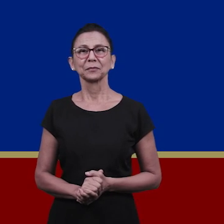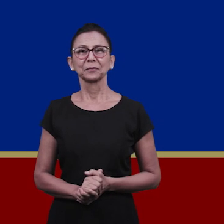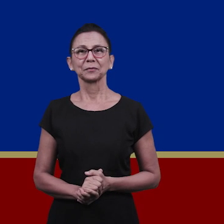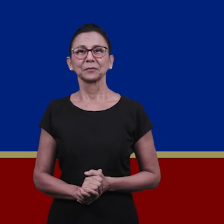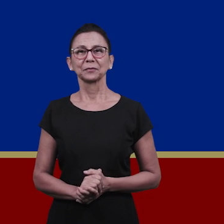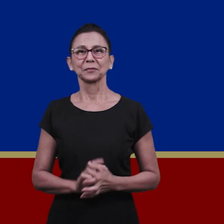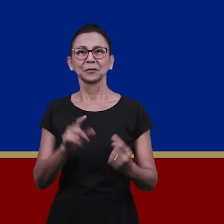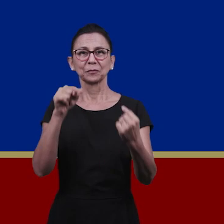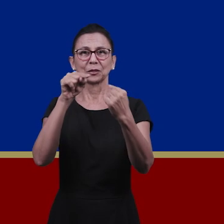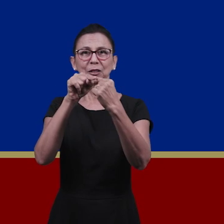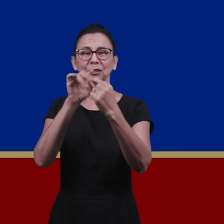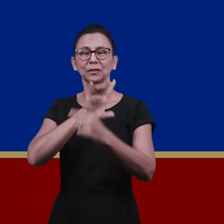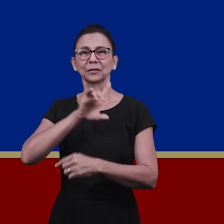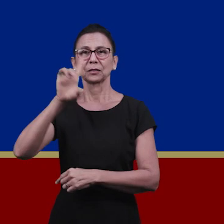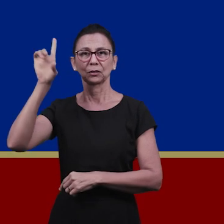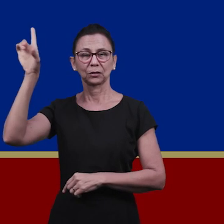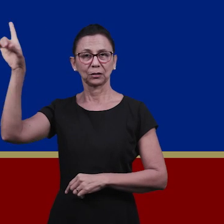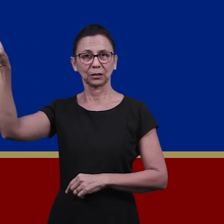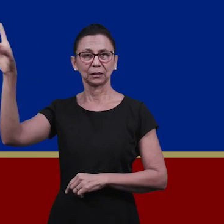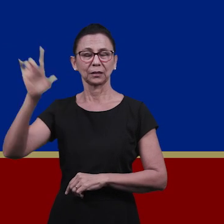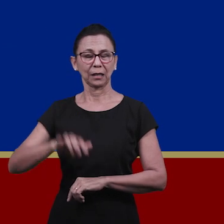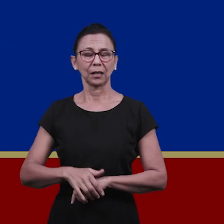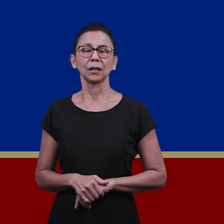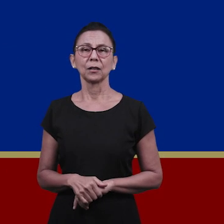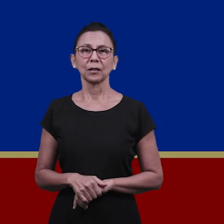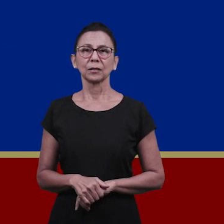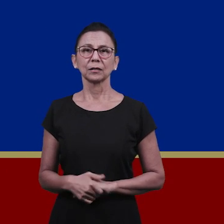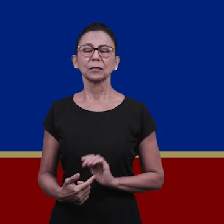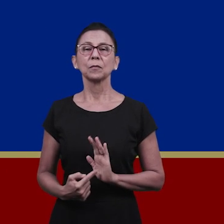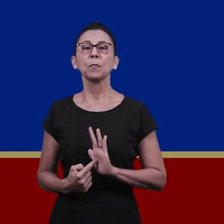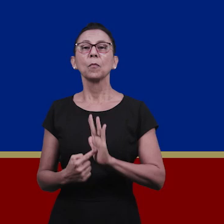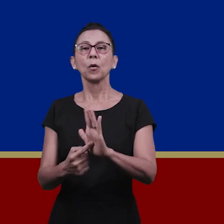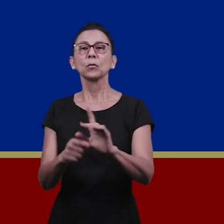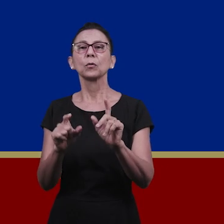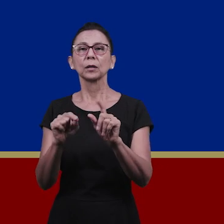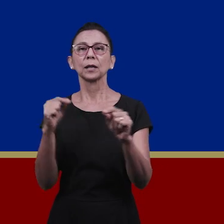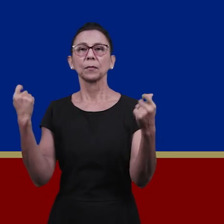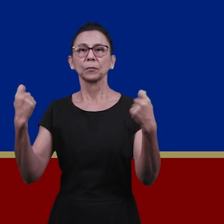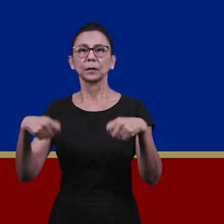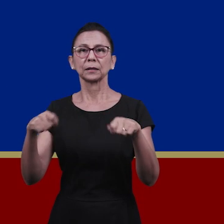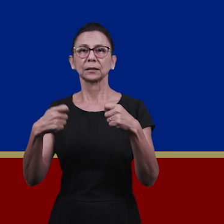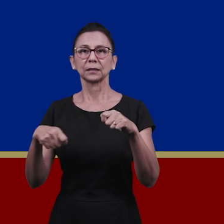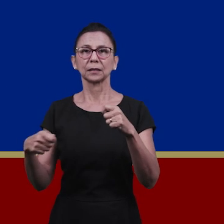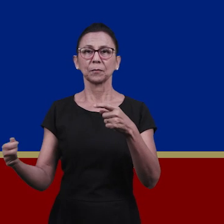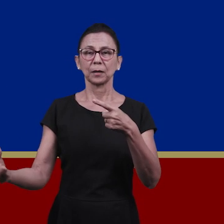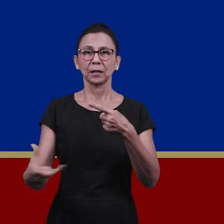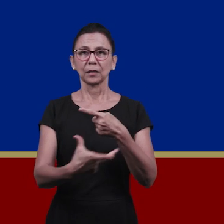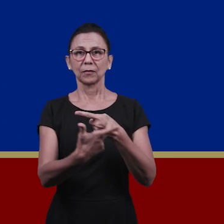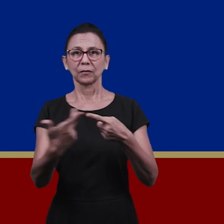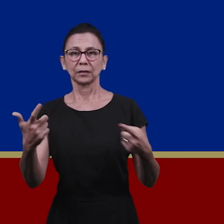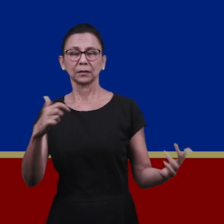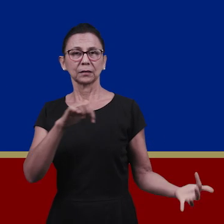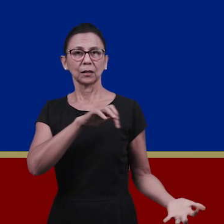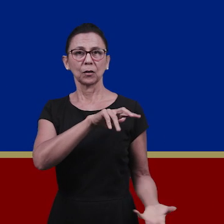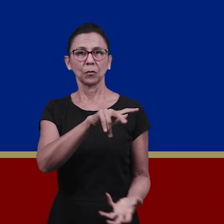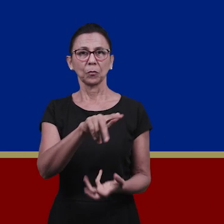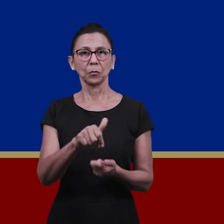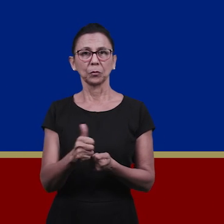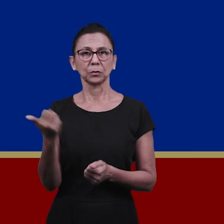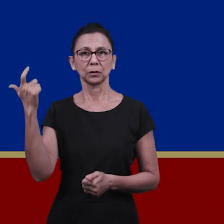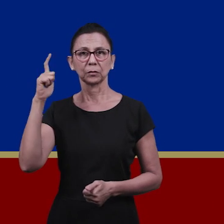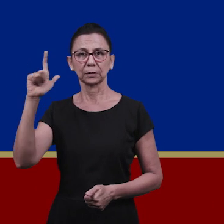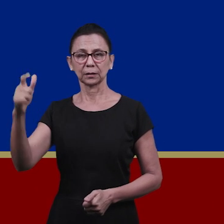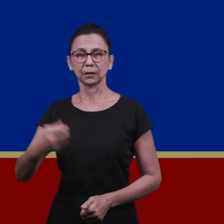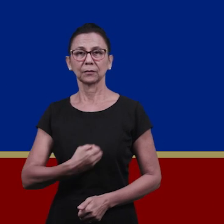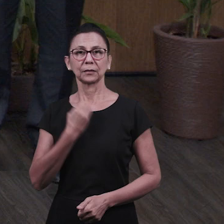est le plus grand objectif divin, en nous amenant à comprendre ce dont nous avons besoin pour vaincre le